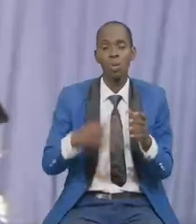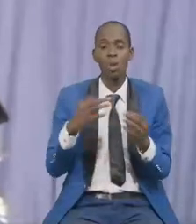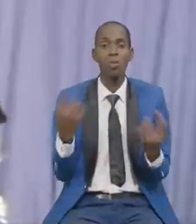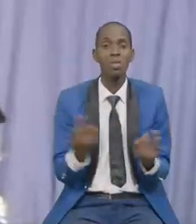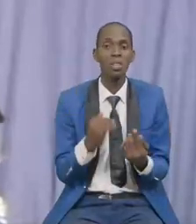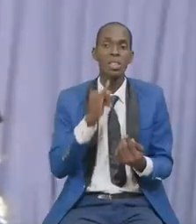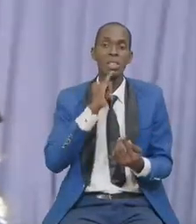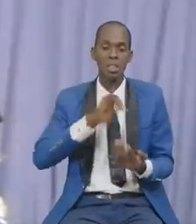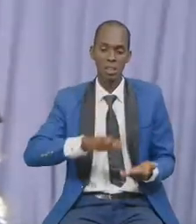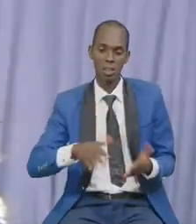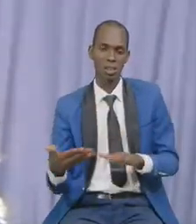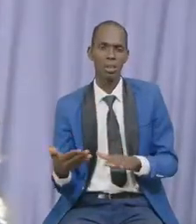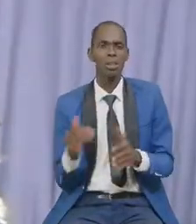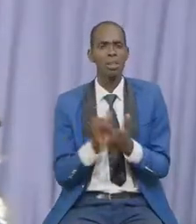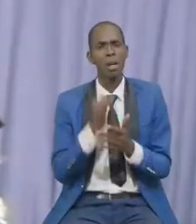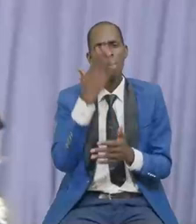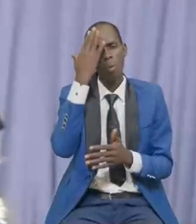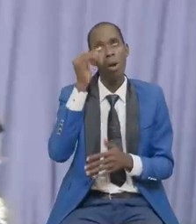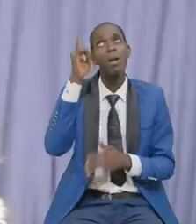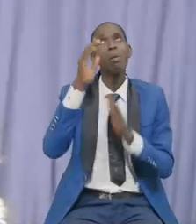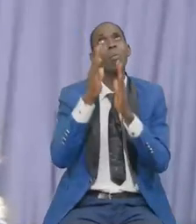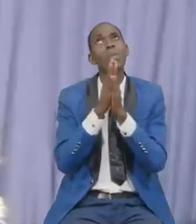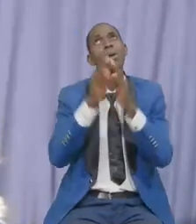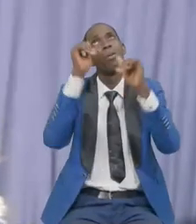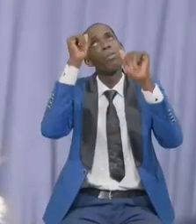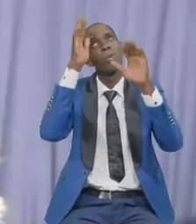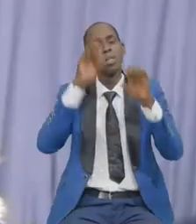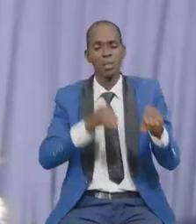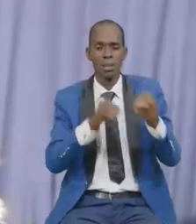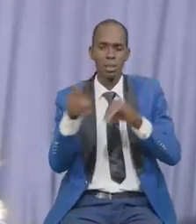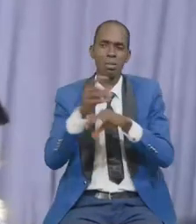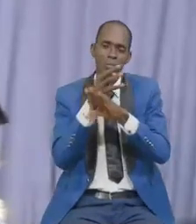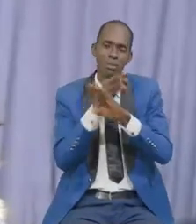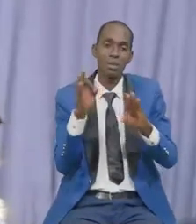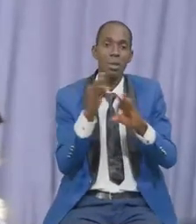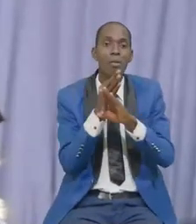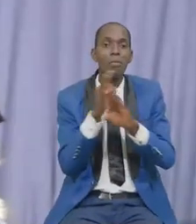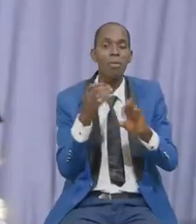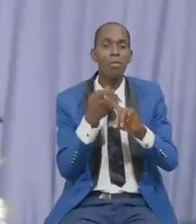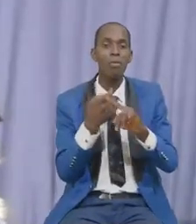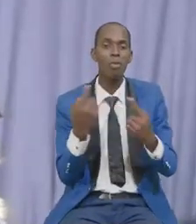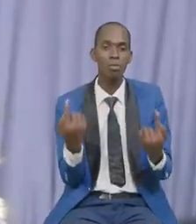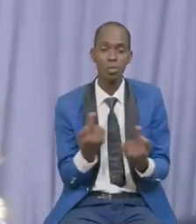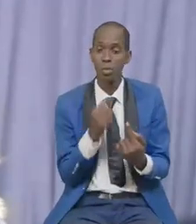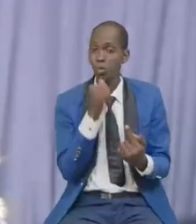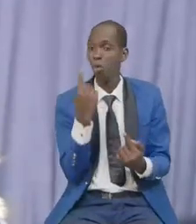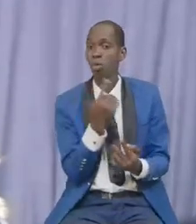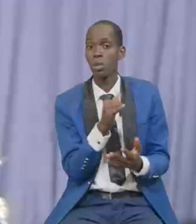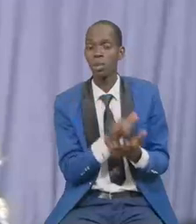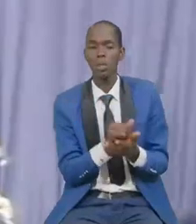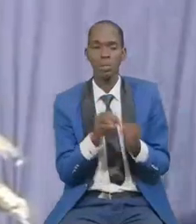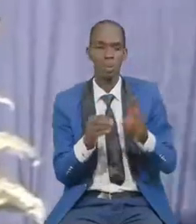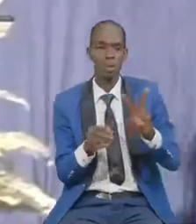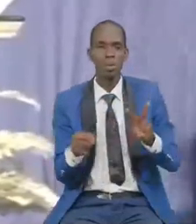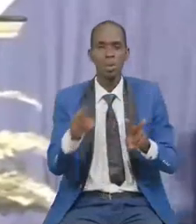Père, affranchis-les, libère-les du péché. Non seulement cela, deuxièmement, ils ne savaient pas que